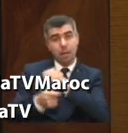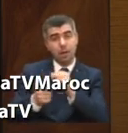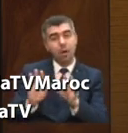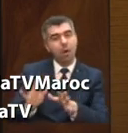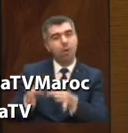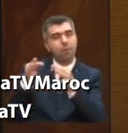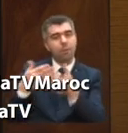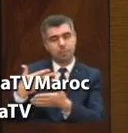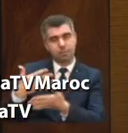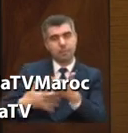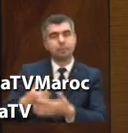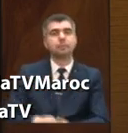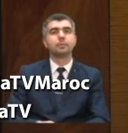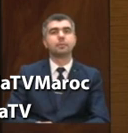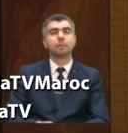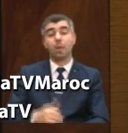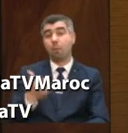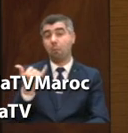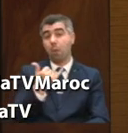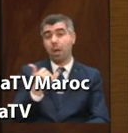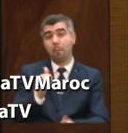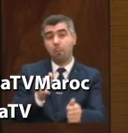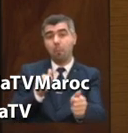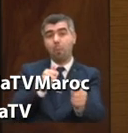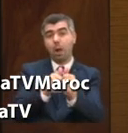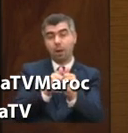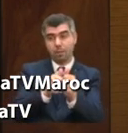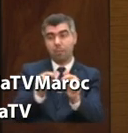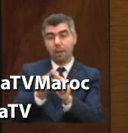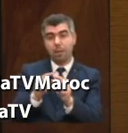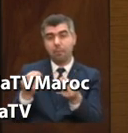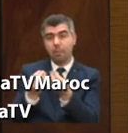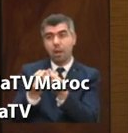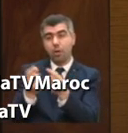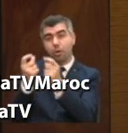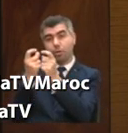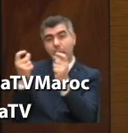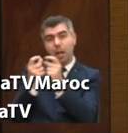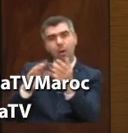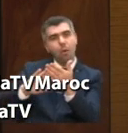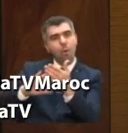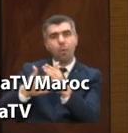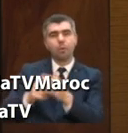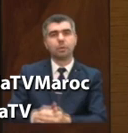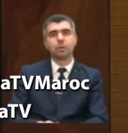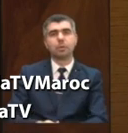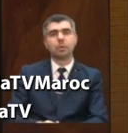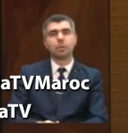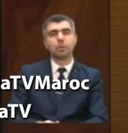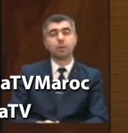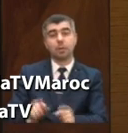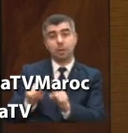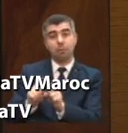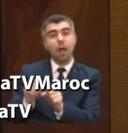والاقتراحات التالية. أولاً، ضرورة المواكبة المستمرة للمقاولة الوطنية بمختلف أصنافها باعتبارها من جهة